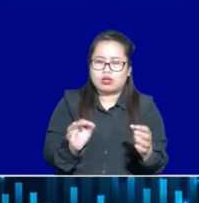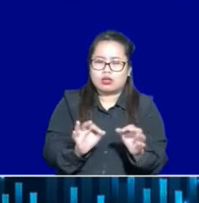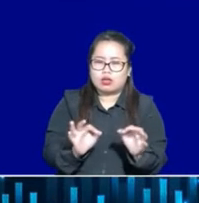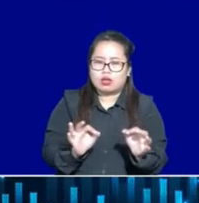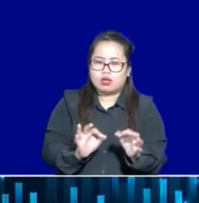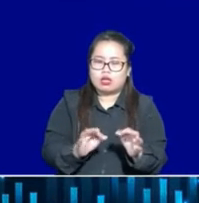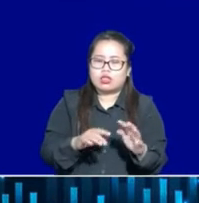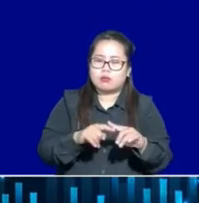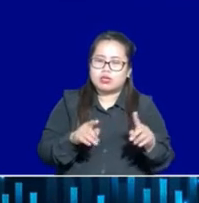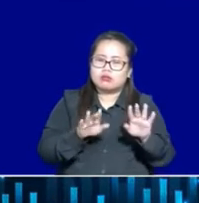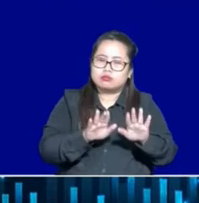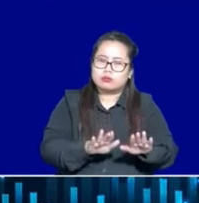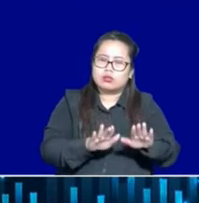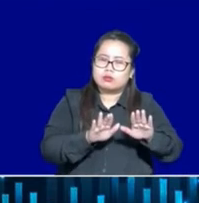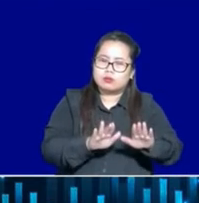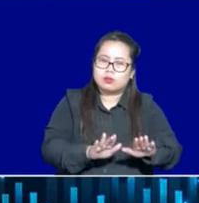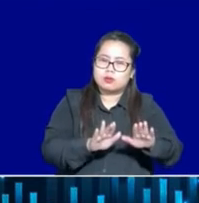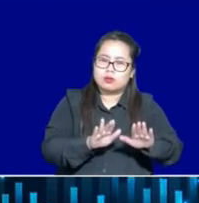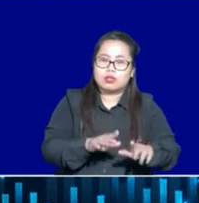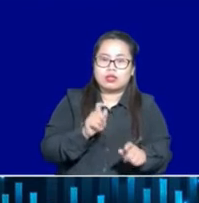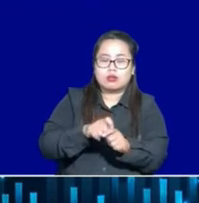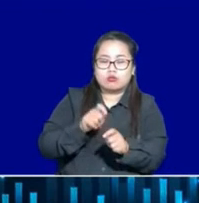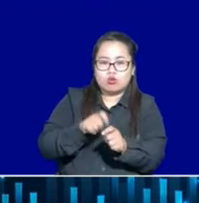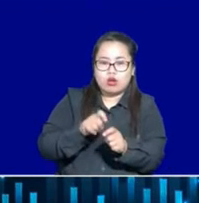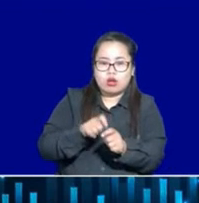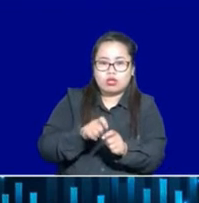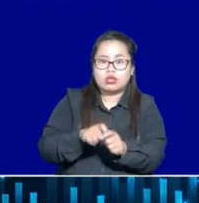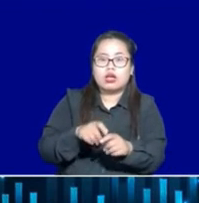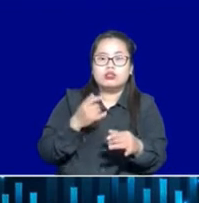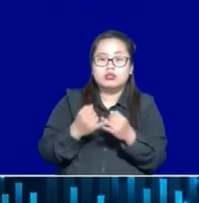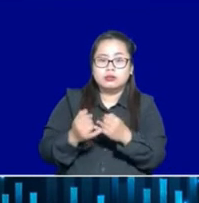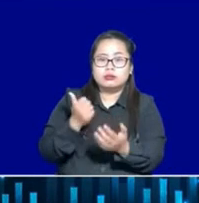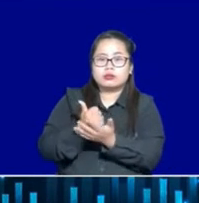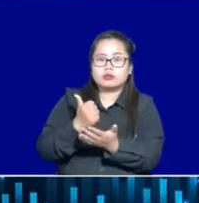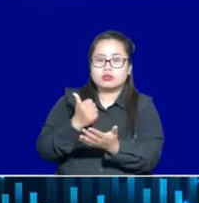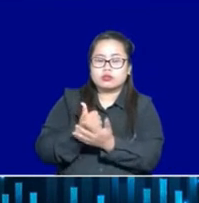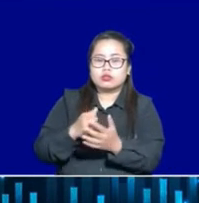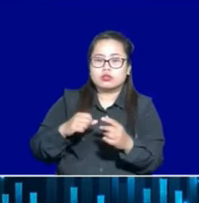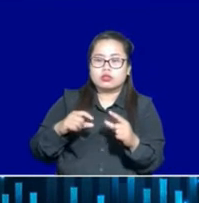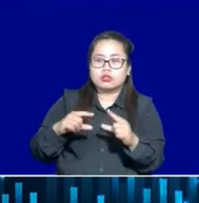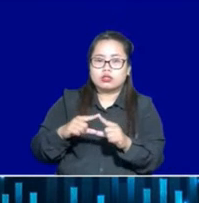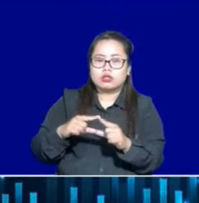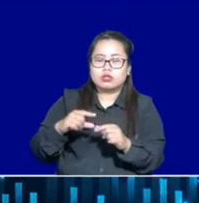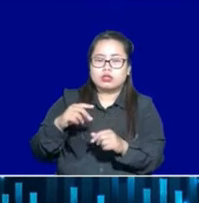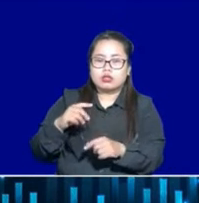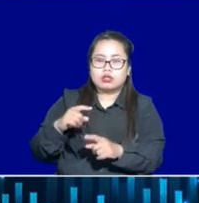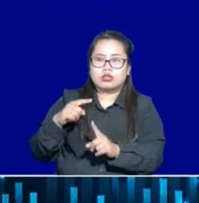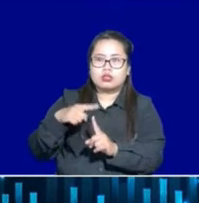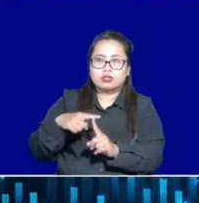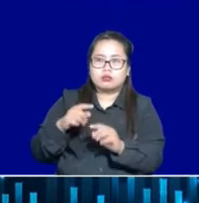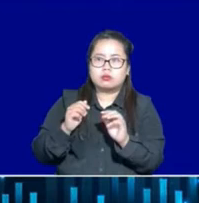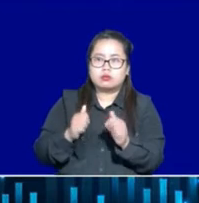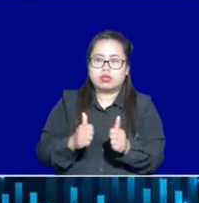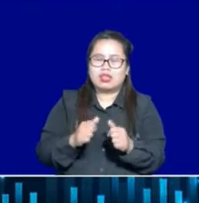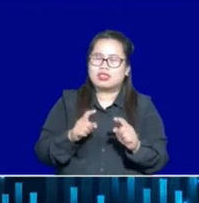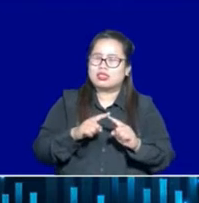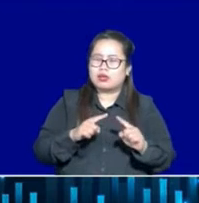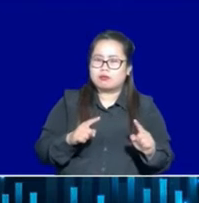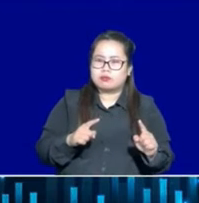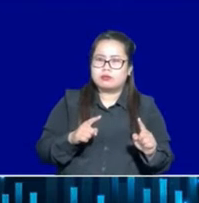Lalu pelan-pelan kita mesti bikin dan akhirnya dia bisa jadi benar-benar AMP dan kemudian dibeli. Tapi toh itu